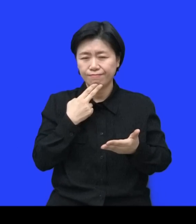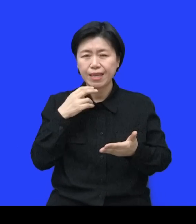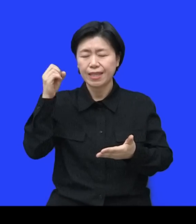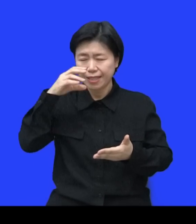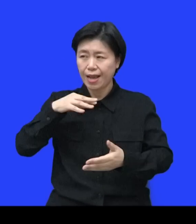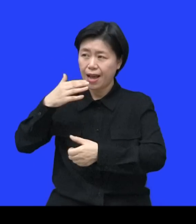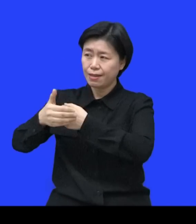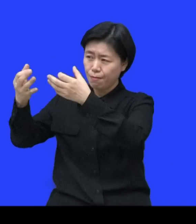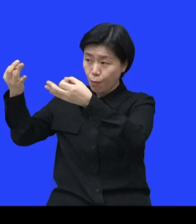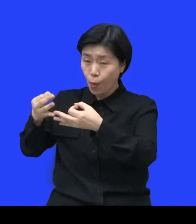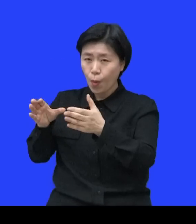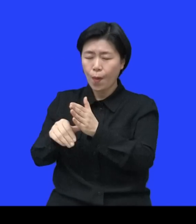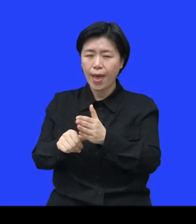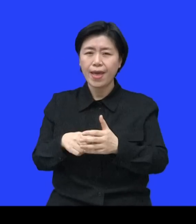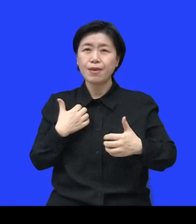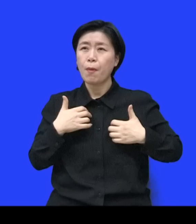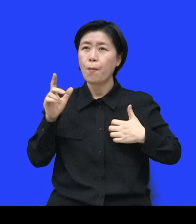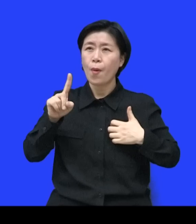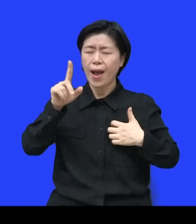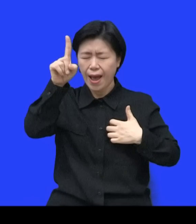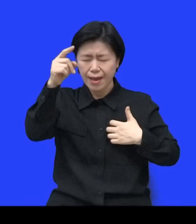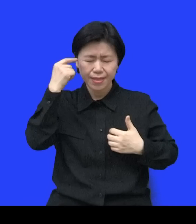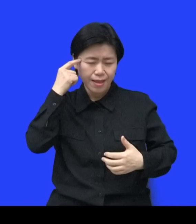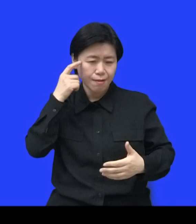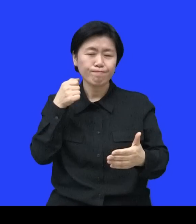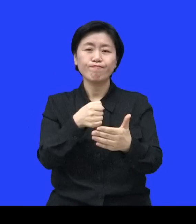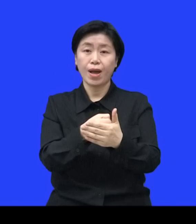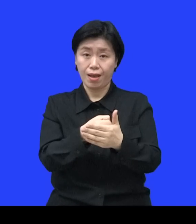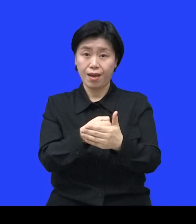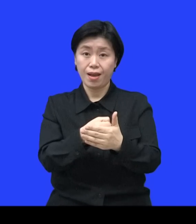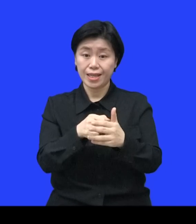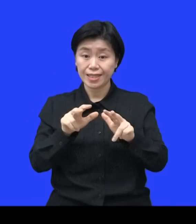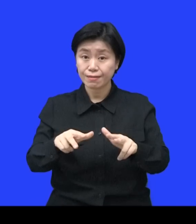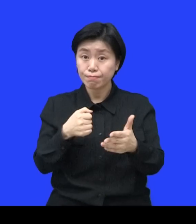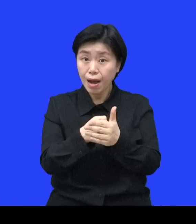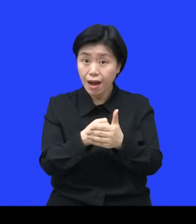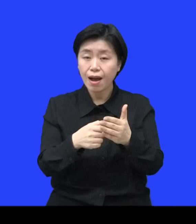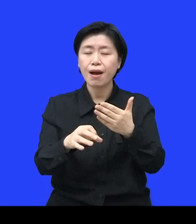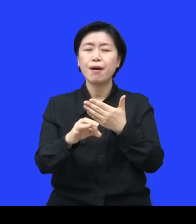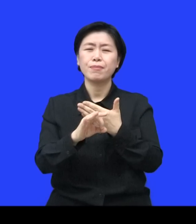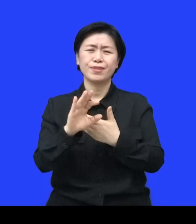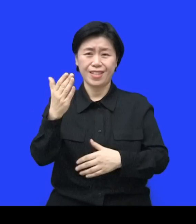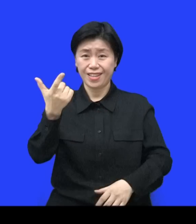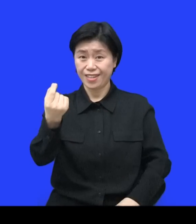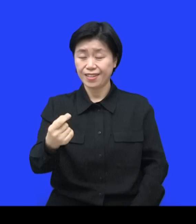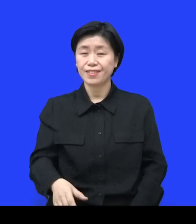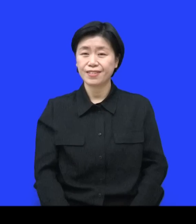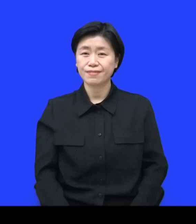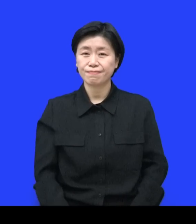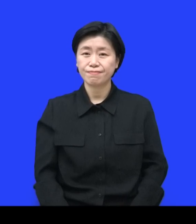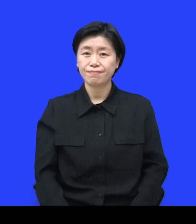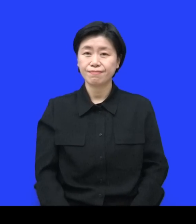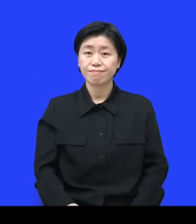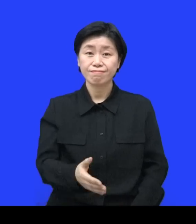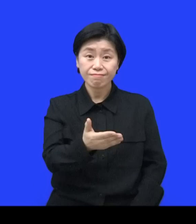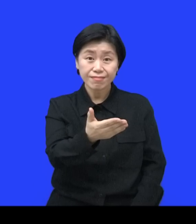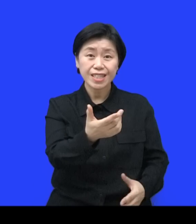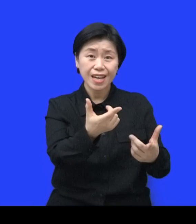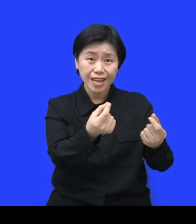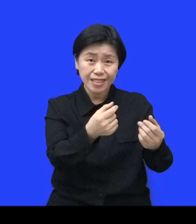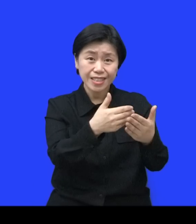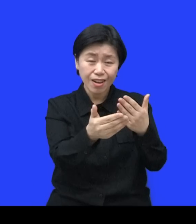그랬을 때 하나님께서 지금은 보이지 않지만 미래에 정말 그 대기업에서 개척교회를 하신 것처럼